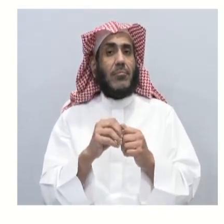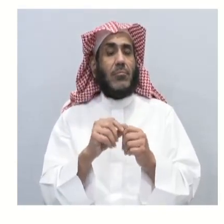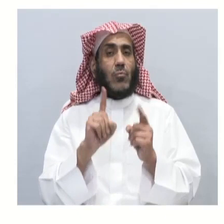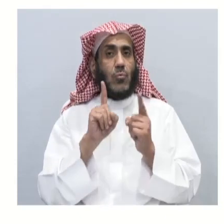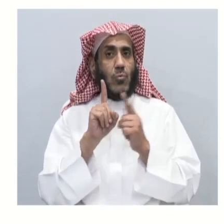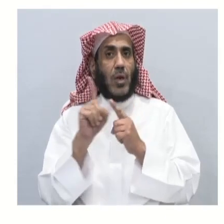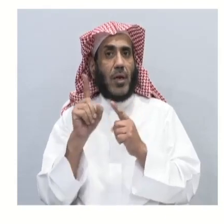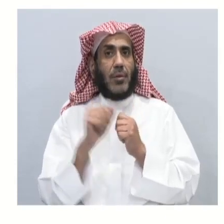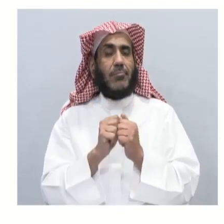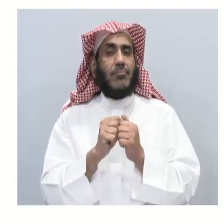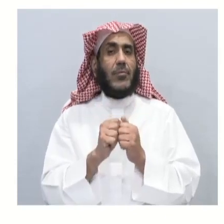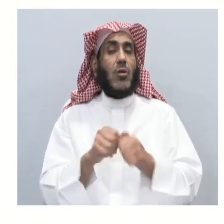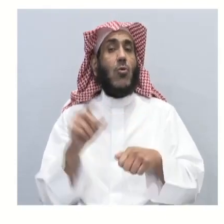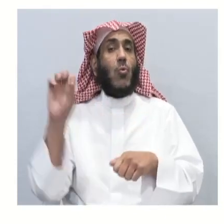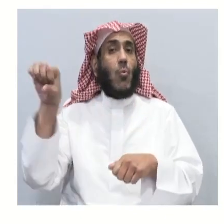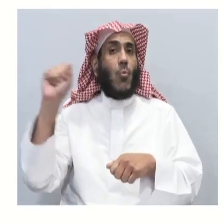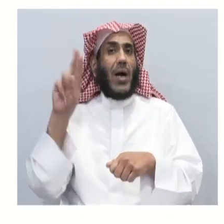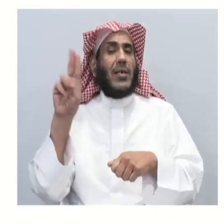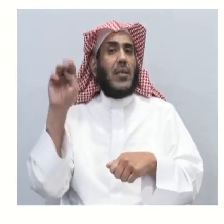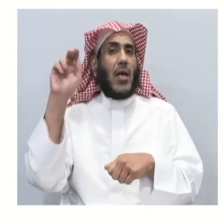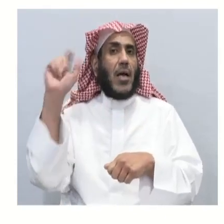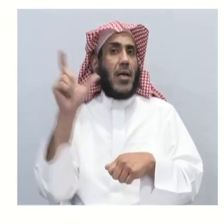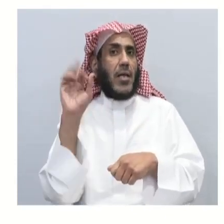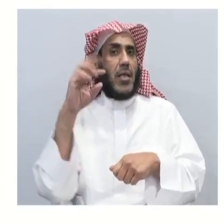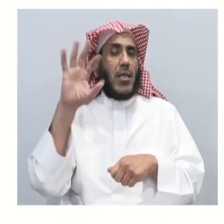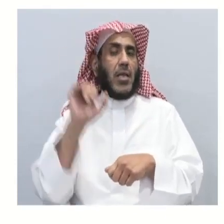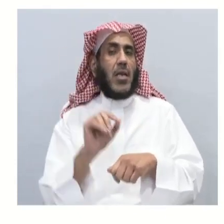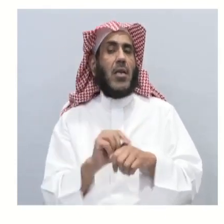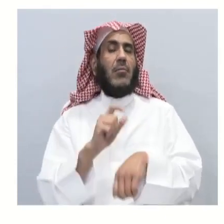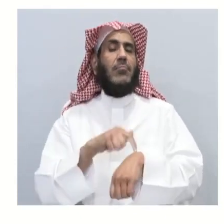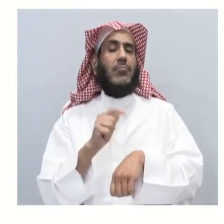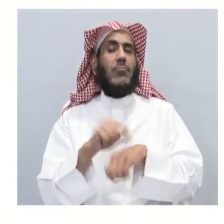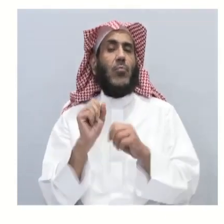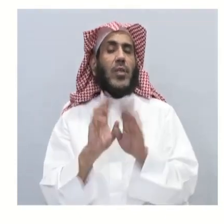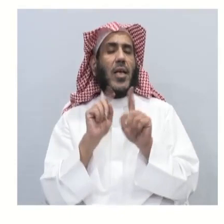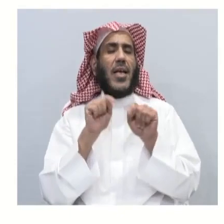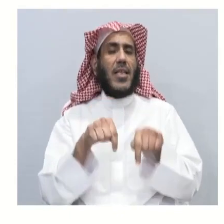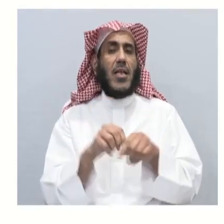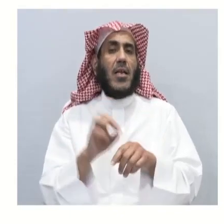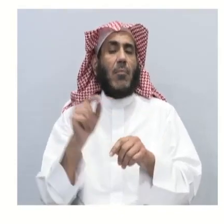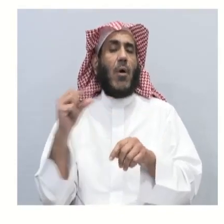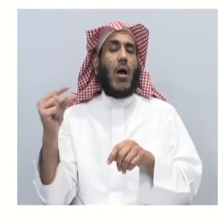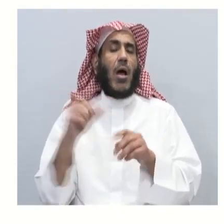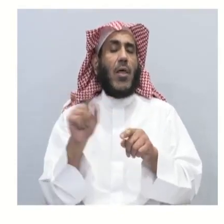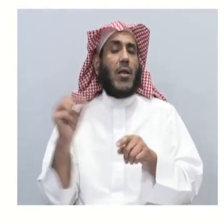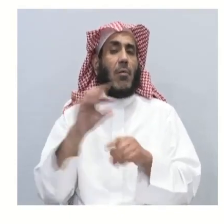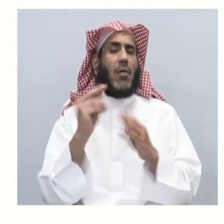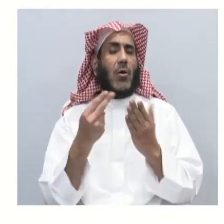نلاحظ هنا إذن وقتئذ، وقتئذ هذه الكلمة كيف